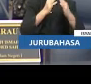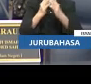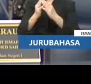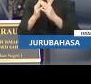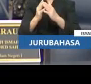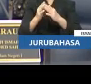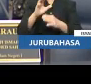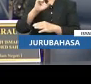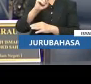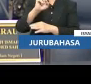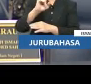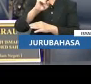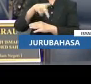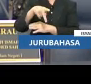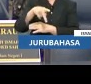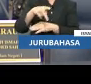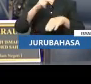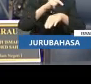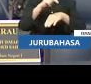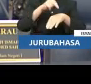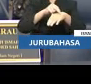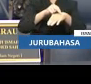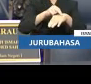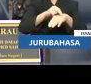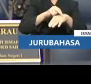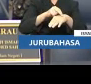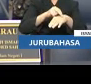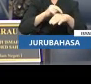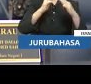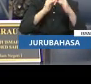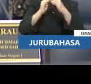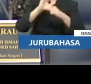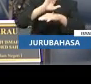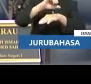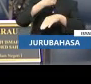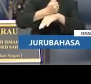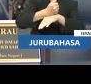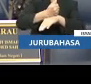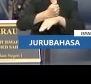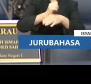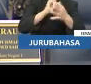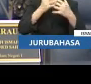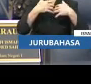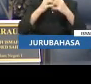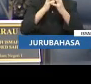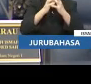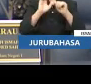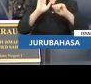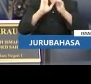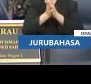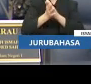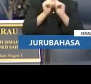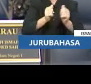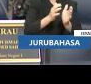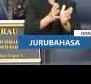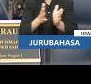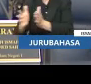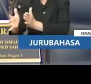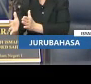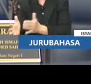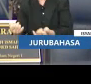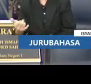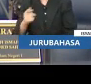Housing Corporation tadi, National Housing Corporation itu ditubuhkan supaya kita dapat menyelaraskan. Tuan Sri Yang Bertua,